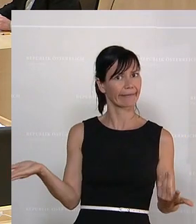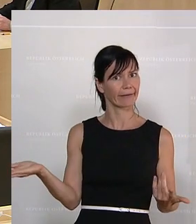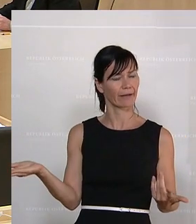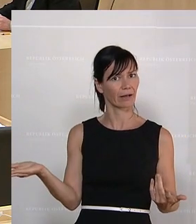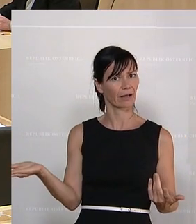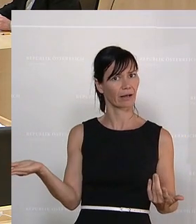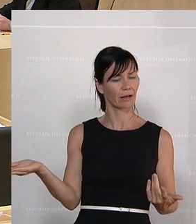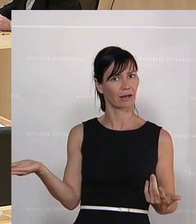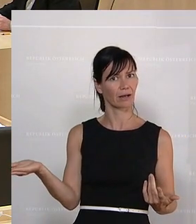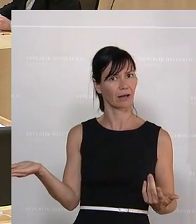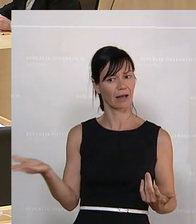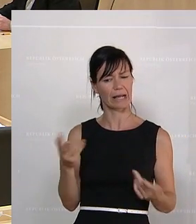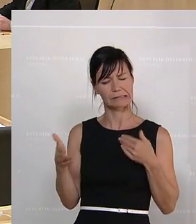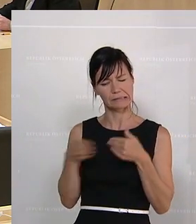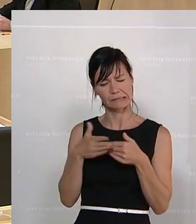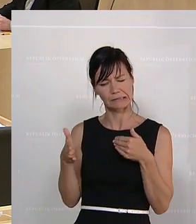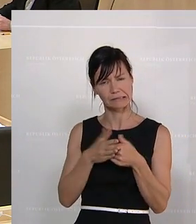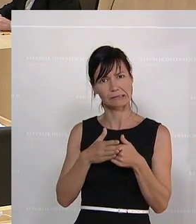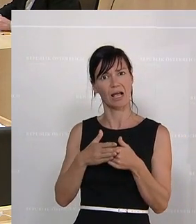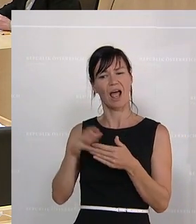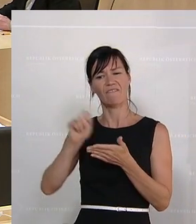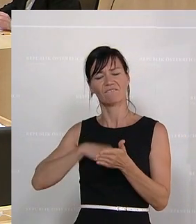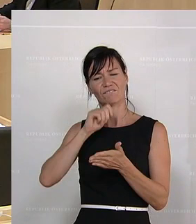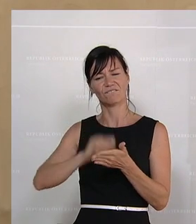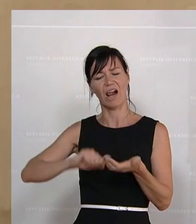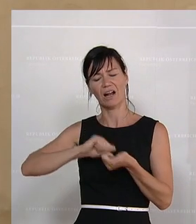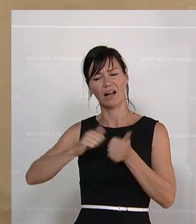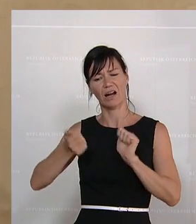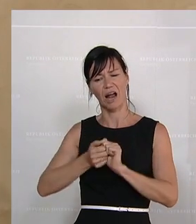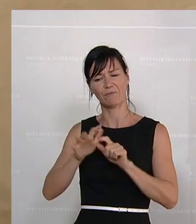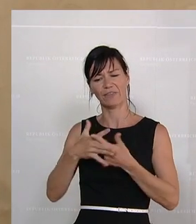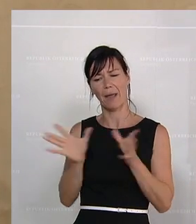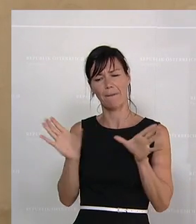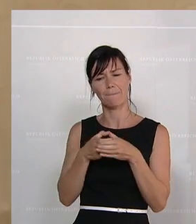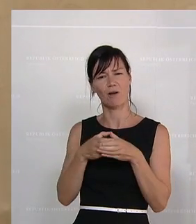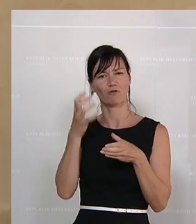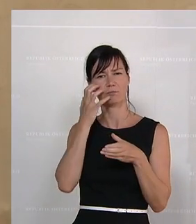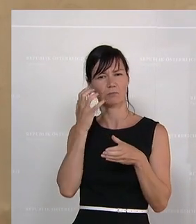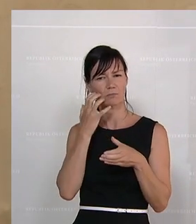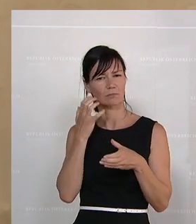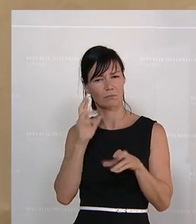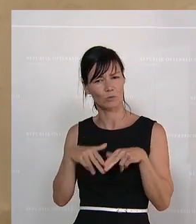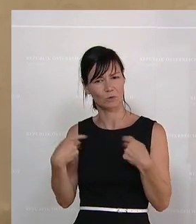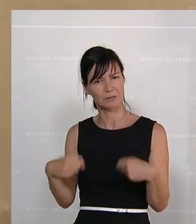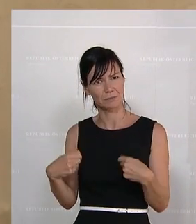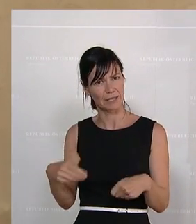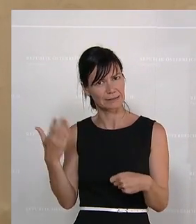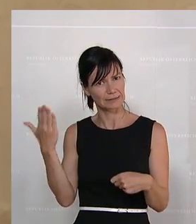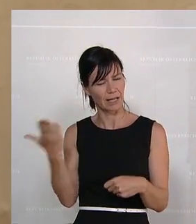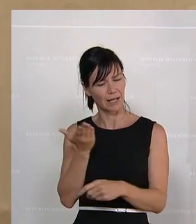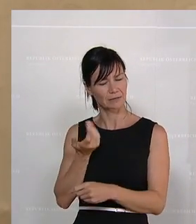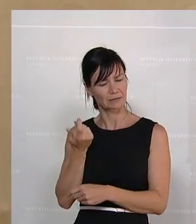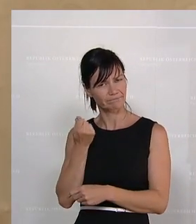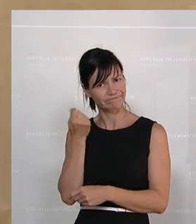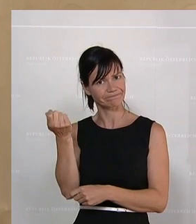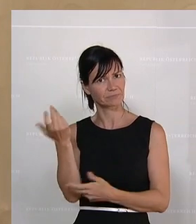zur engsten wahlkampfmannschaft des bundespräsidenten von alexander van der bellen fließen und sehr